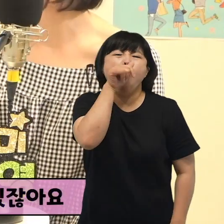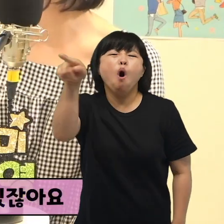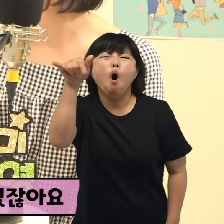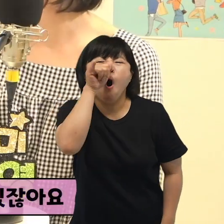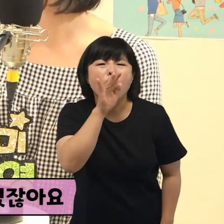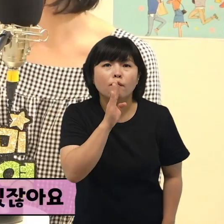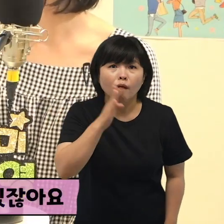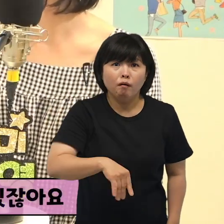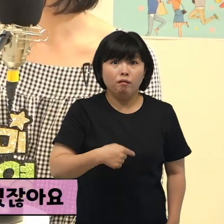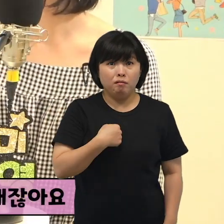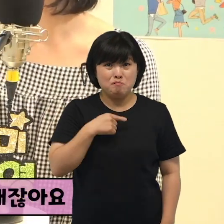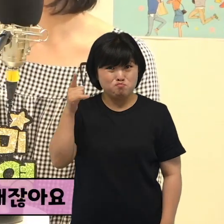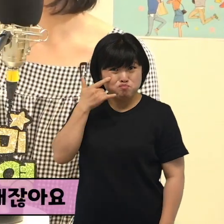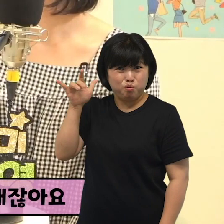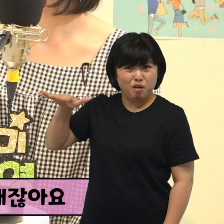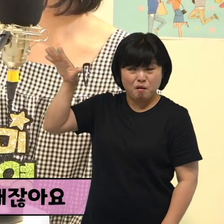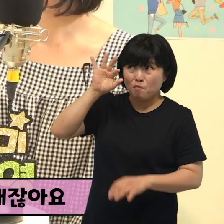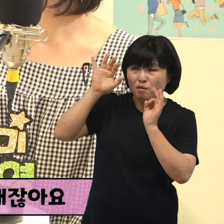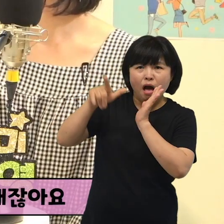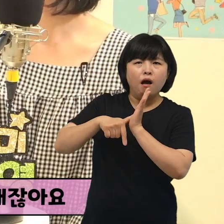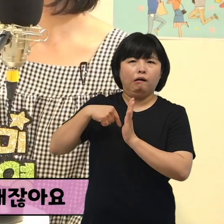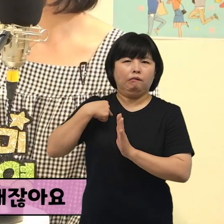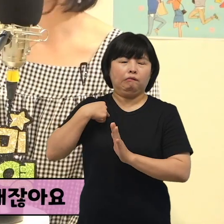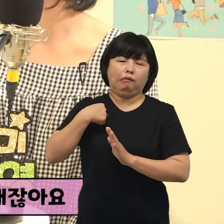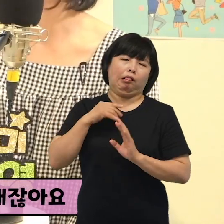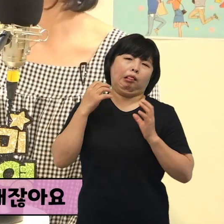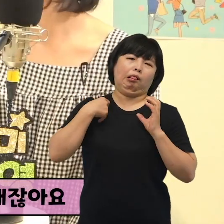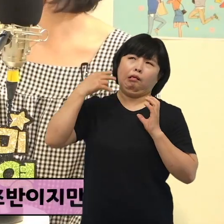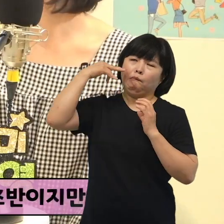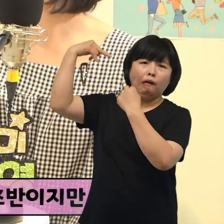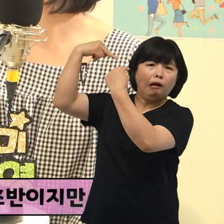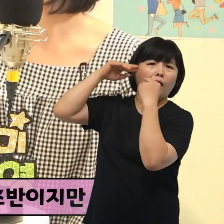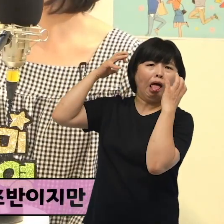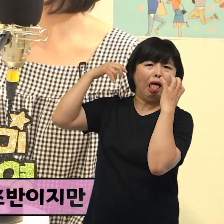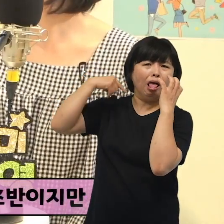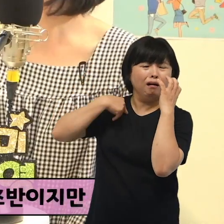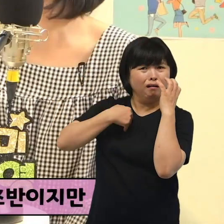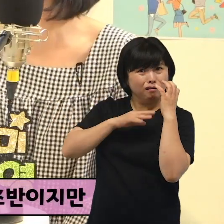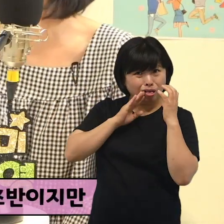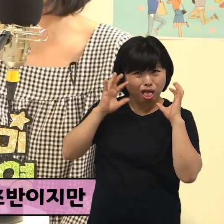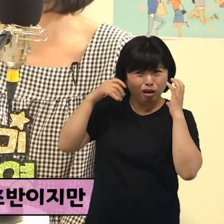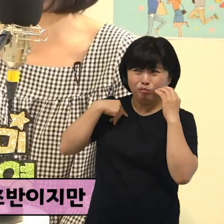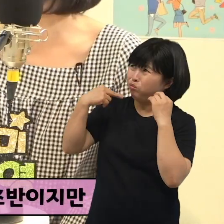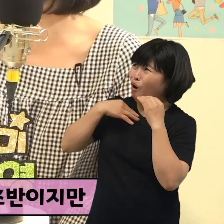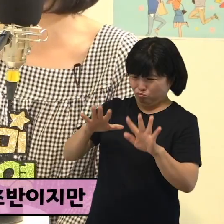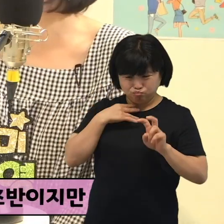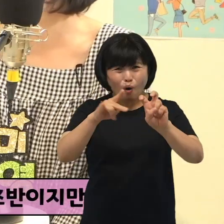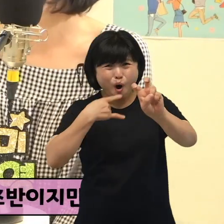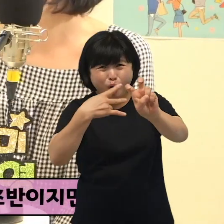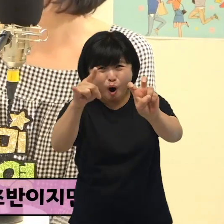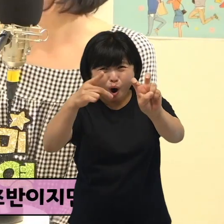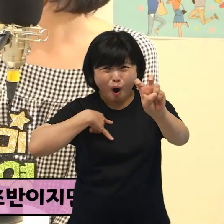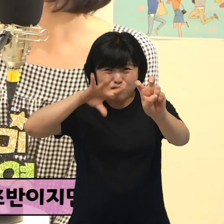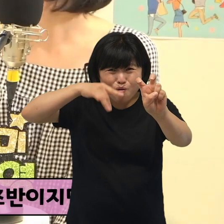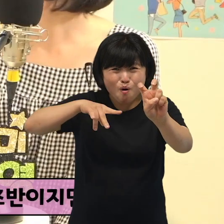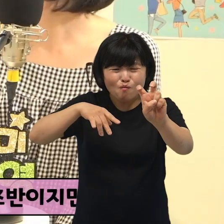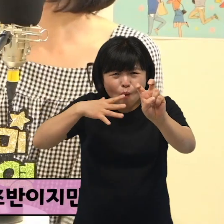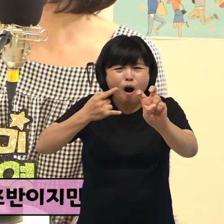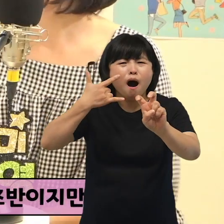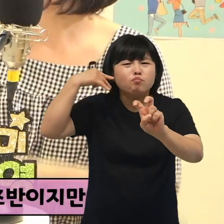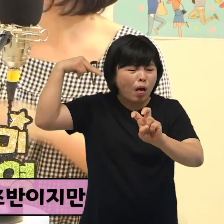말이 맞아요. 있잖아요. 그러니까 저희 부모님이 보시기에 저희는 애잖아요. 그리고 저는 실제로 애가 맞아요. 그래가지고 저는